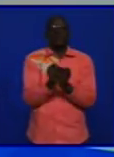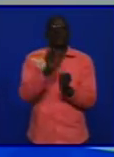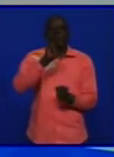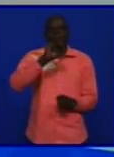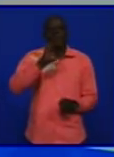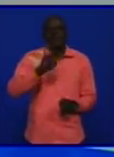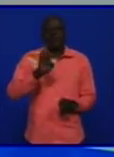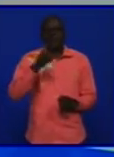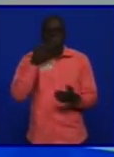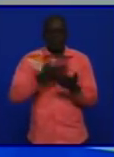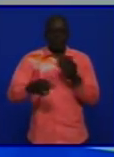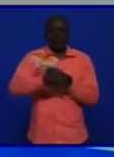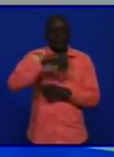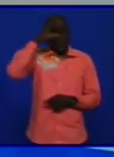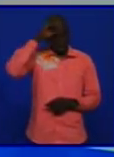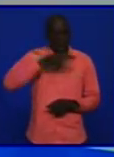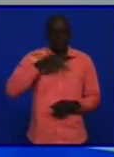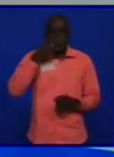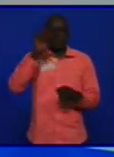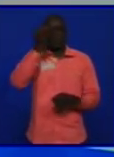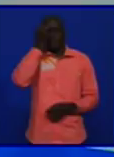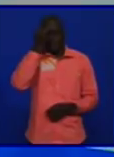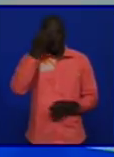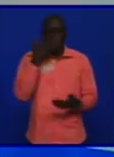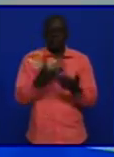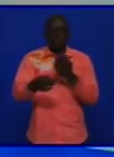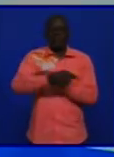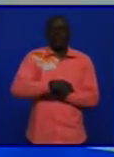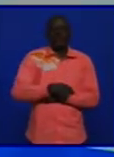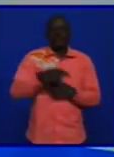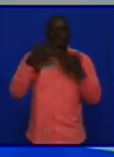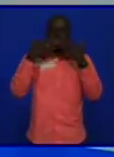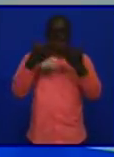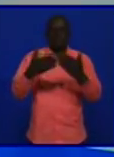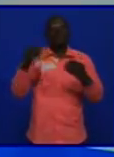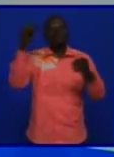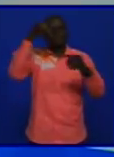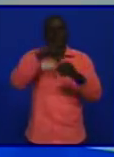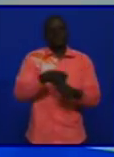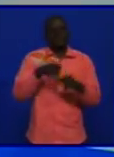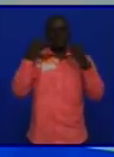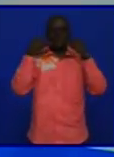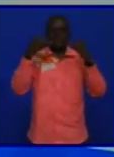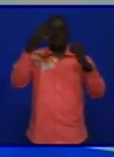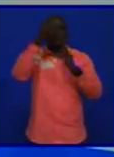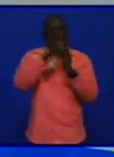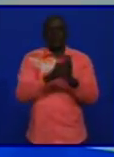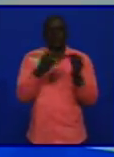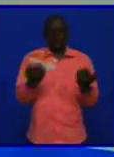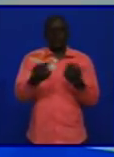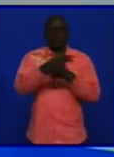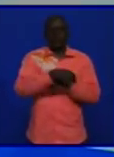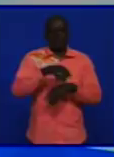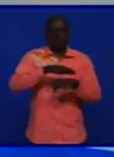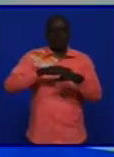ministre. Bonjour. Bonjour à tous. Merci de nous rejoindre pour cette session d'information de la mi-journée sur la